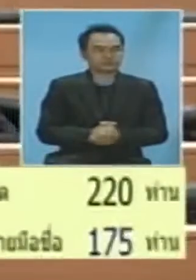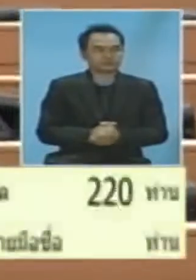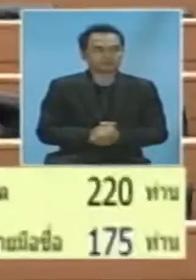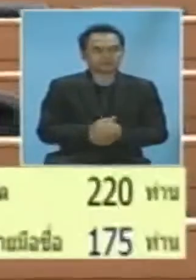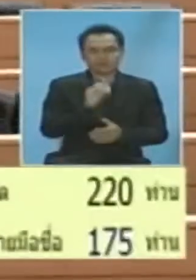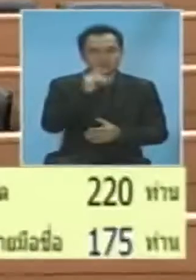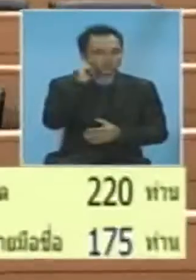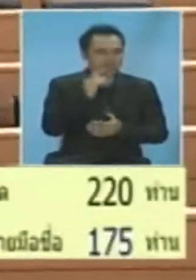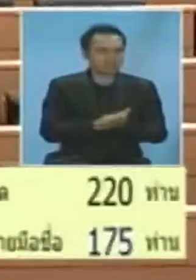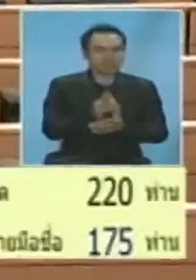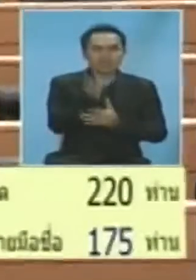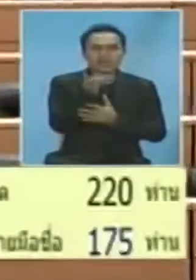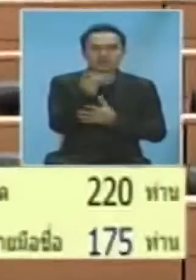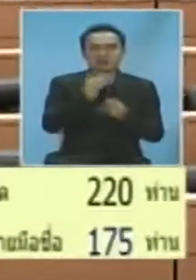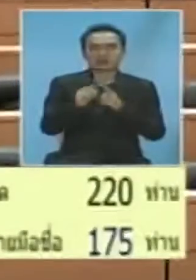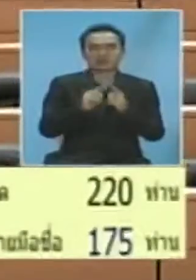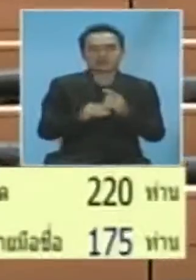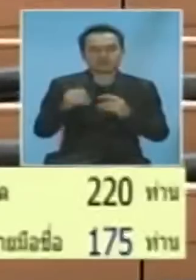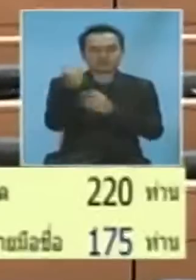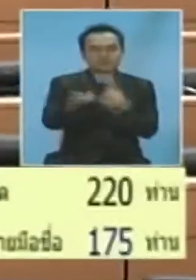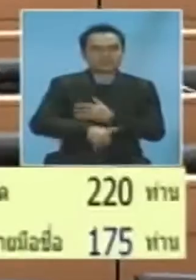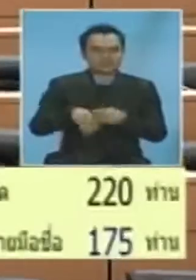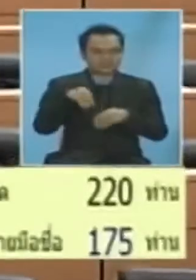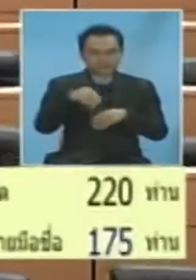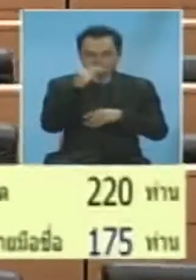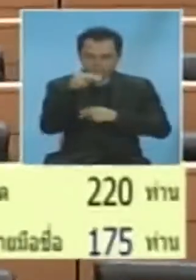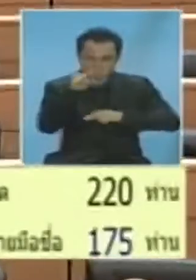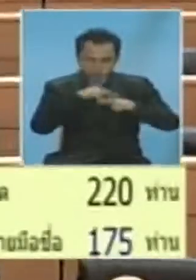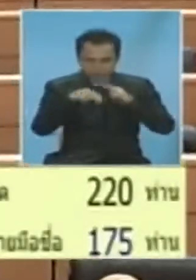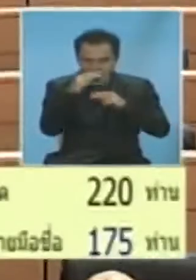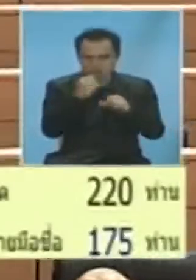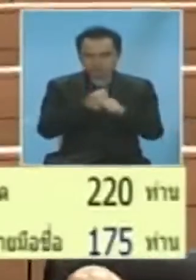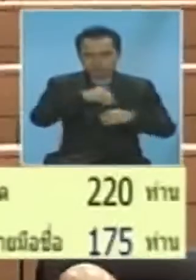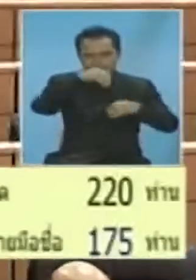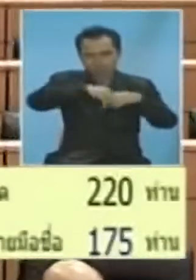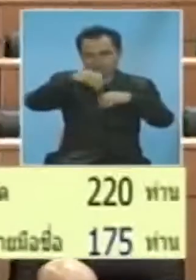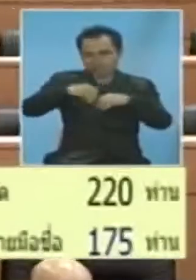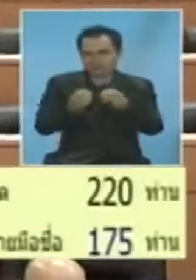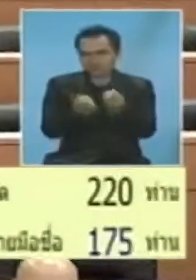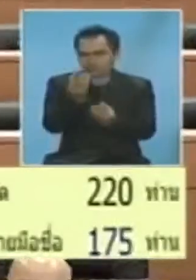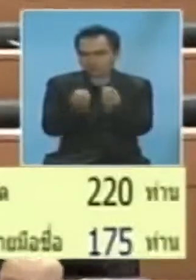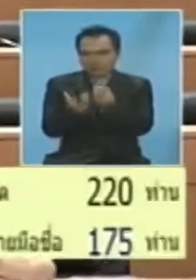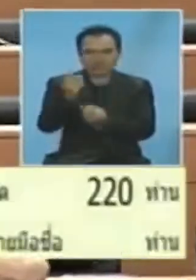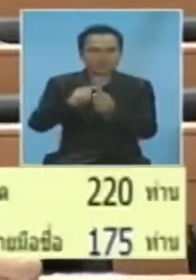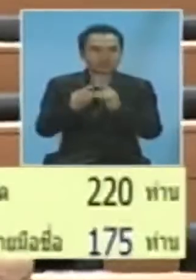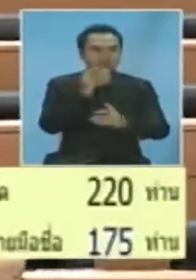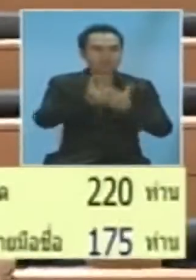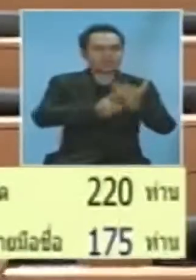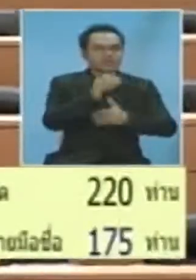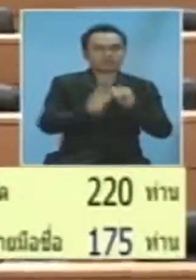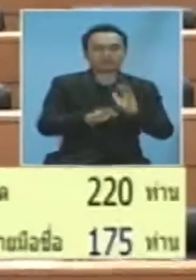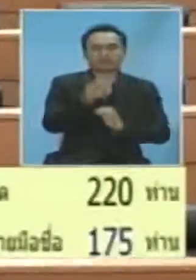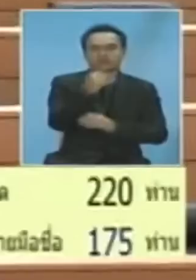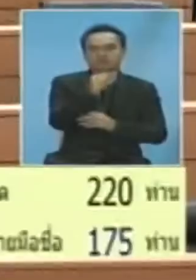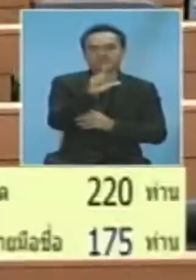ปริมาณข้าวที่ผลิตได้ของประเทศนี้ที่ปลูกเพื่อขายปีละประมาณ10ล้านตัน